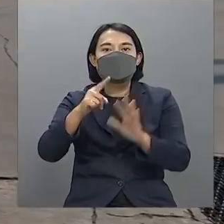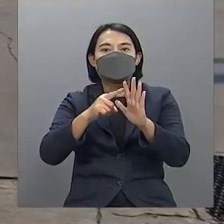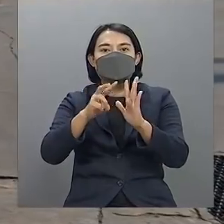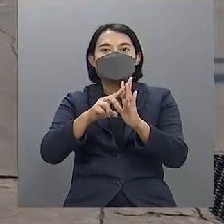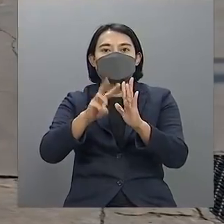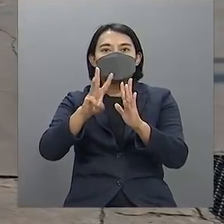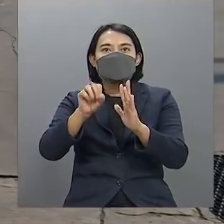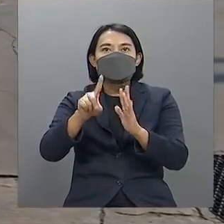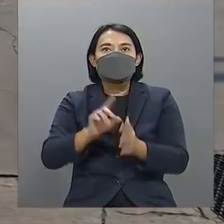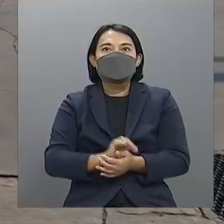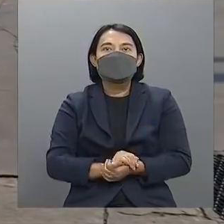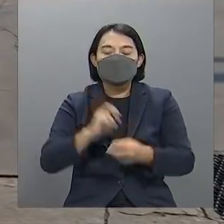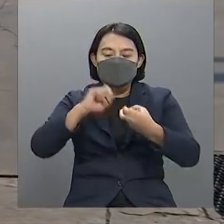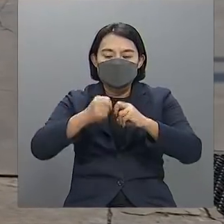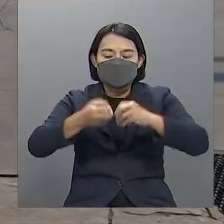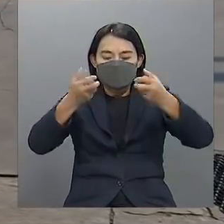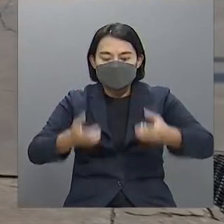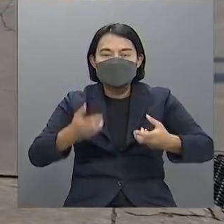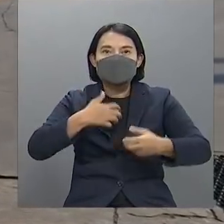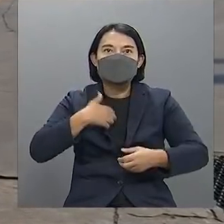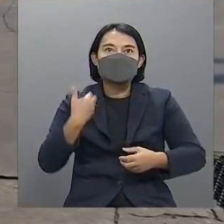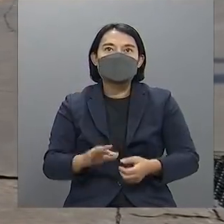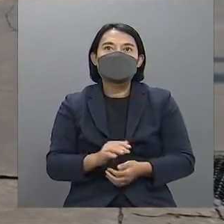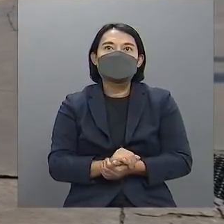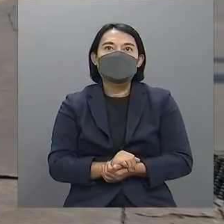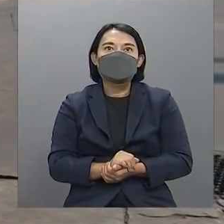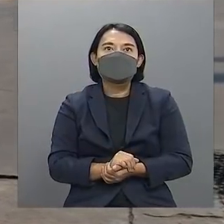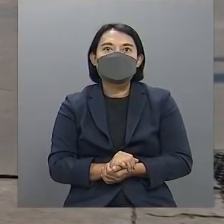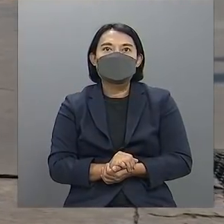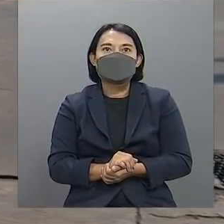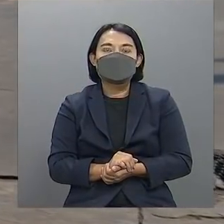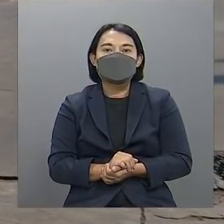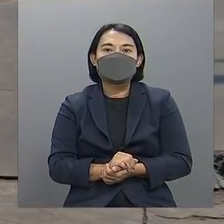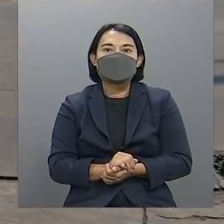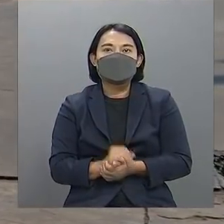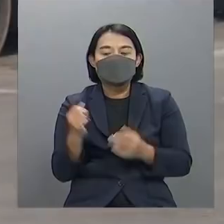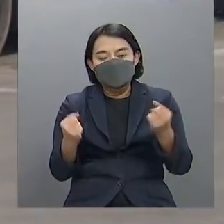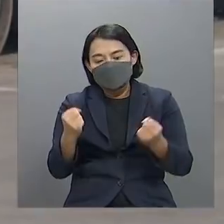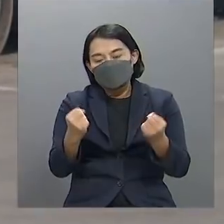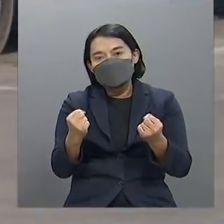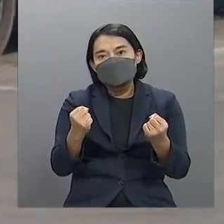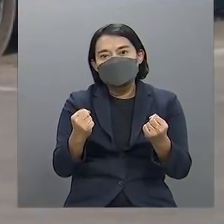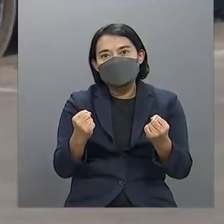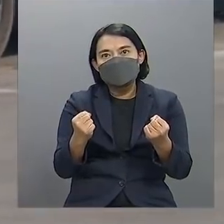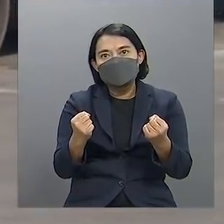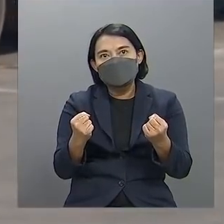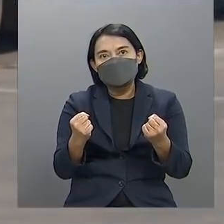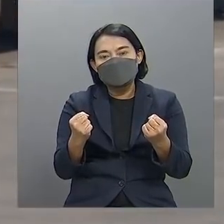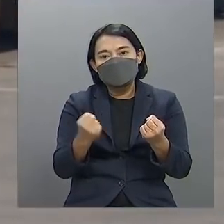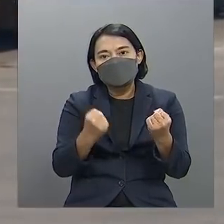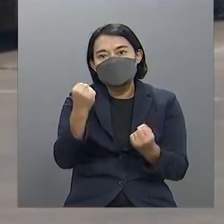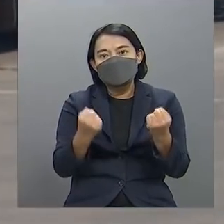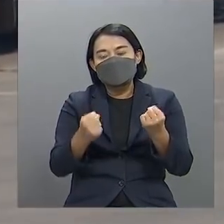าเดือดร้อนมากนะคะตอนนี้เนี่ยพอจะใช้รถยนต์ถ้าจะลดลงมาตามนโยบายของรั